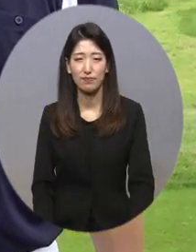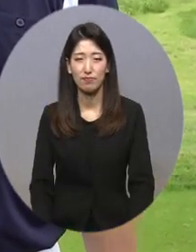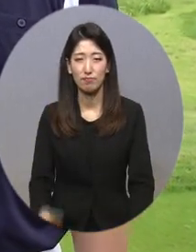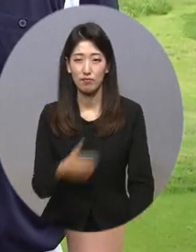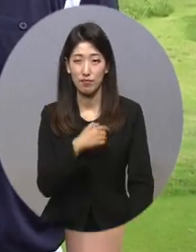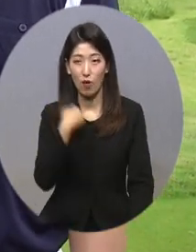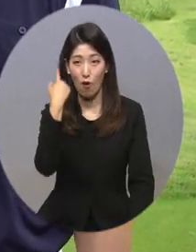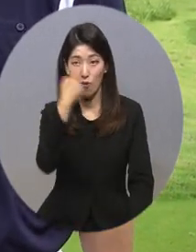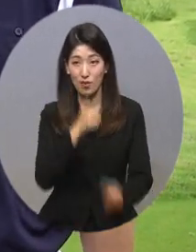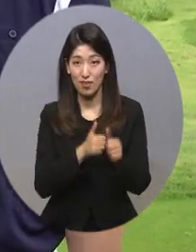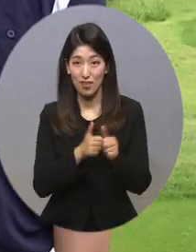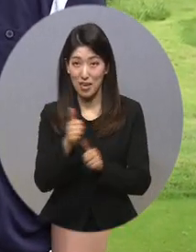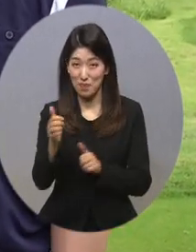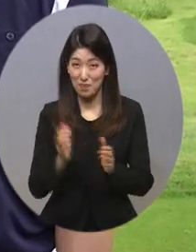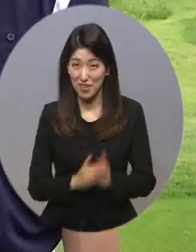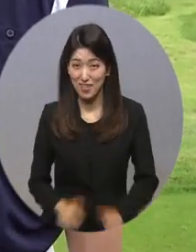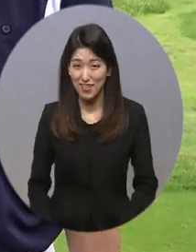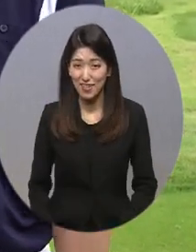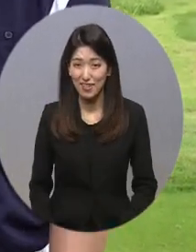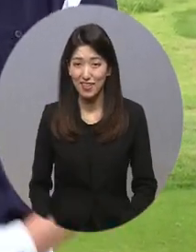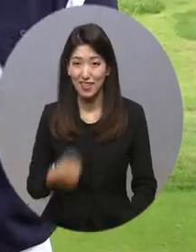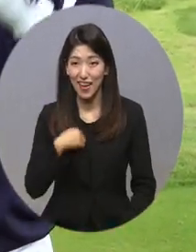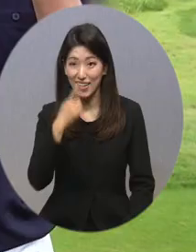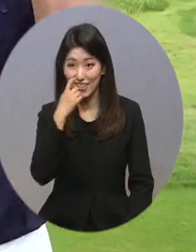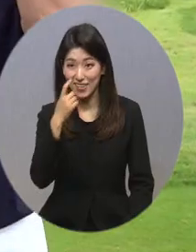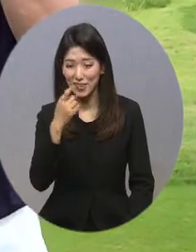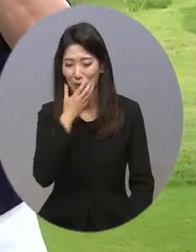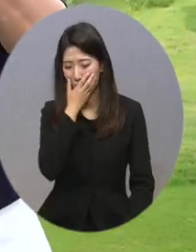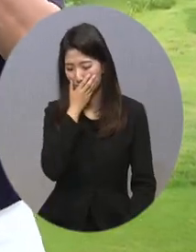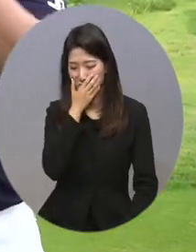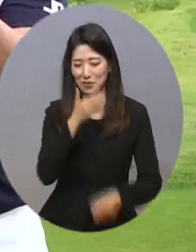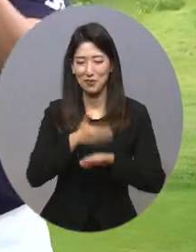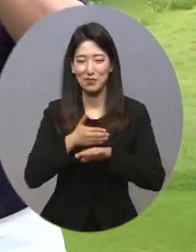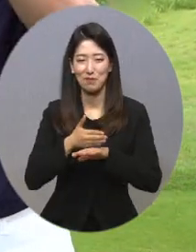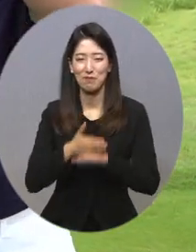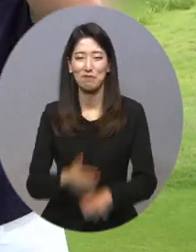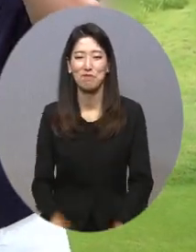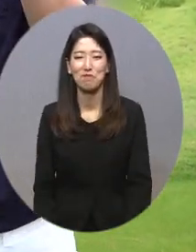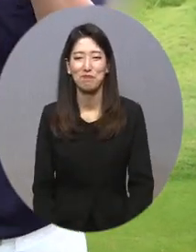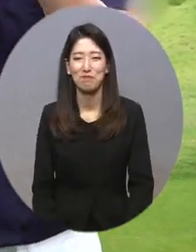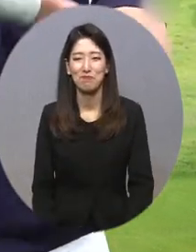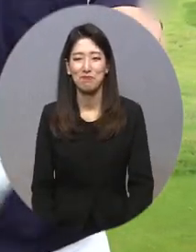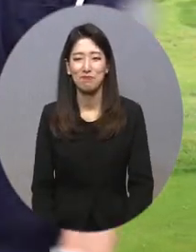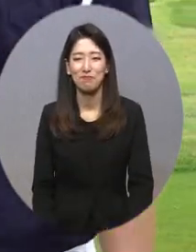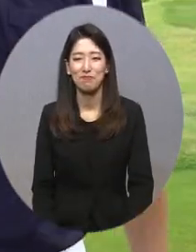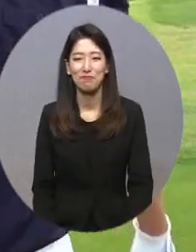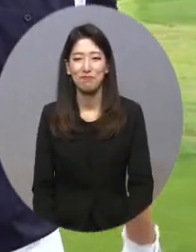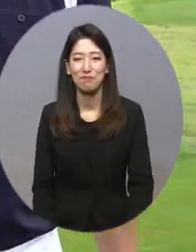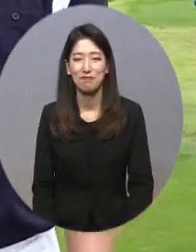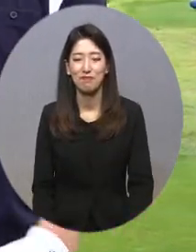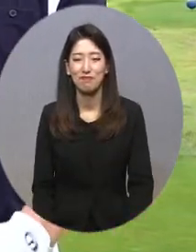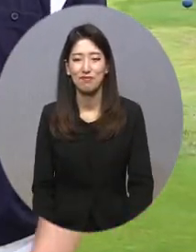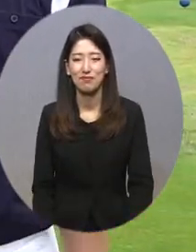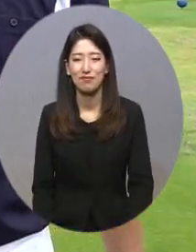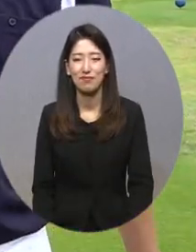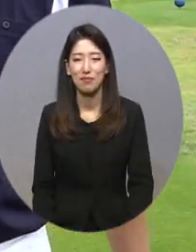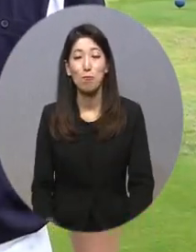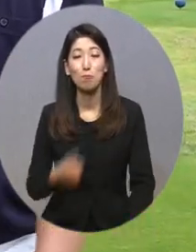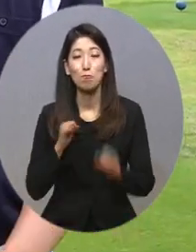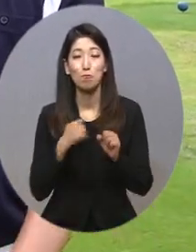얼굴만 잘생기면 다야. 아, 잘생겼어? 되게 아, 좋아한다. 아 됐어 됐어. 못 찾는데. 아 됐어? 어, 잘생겼어. 순간적으로